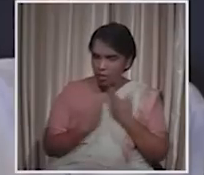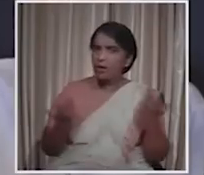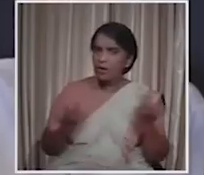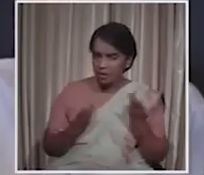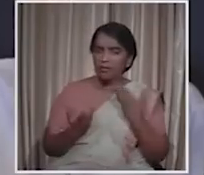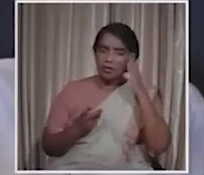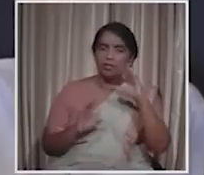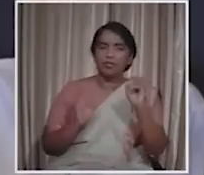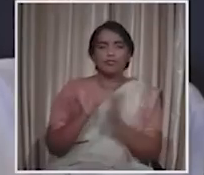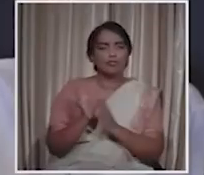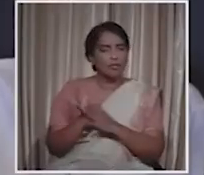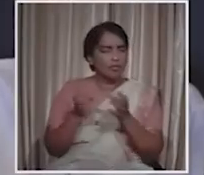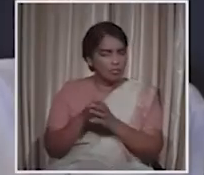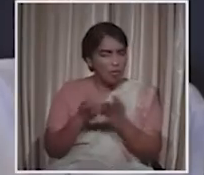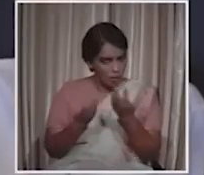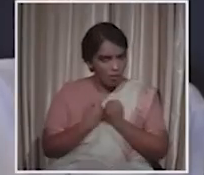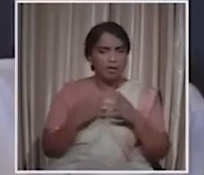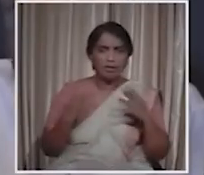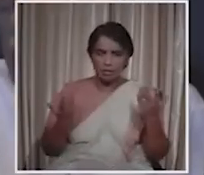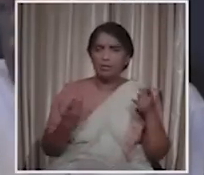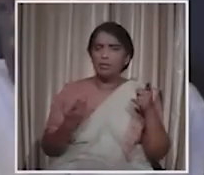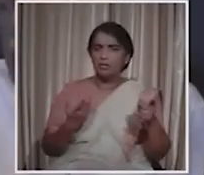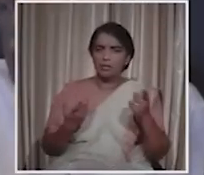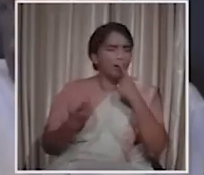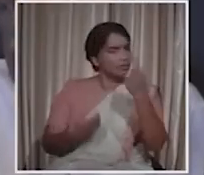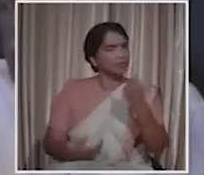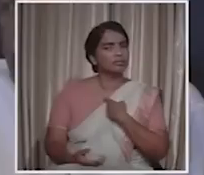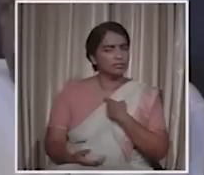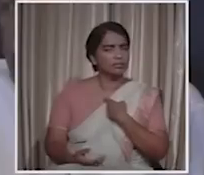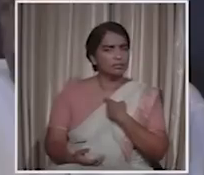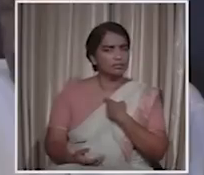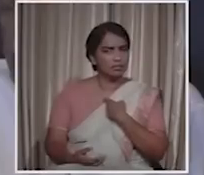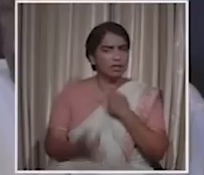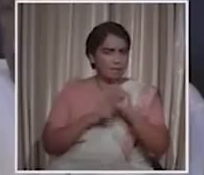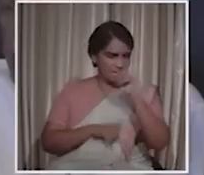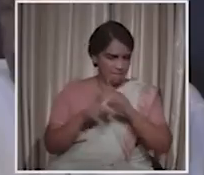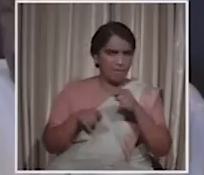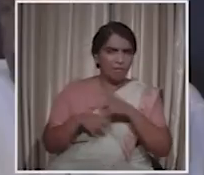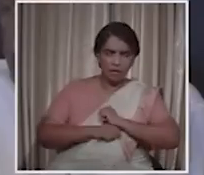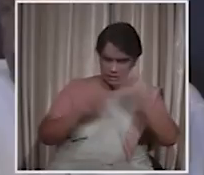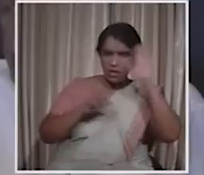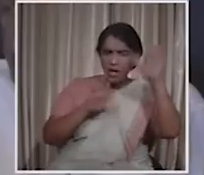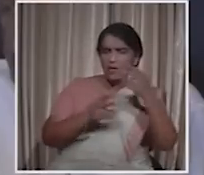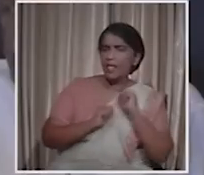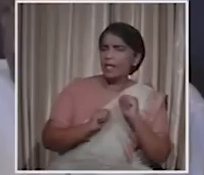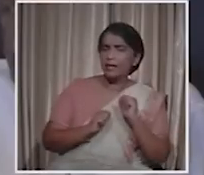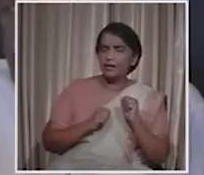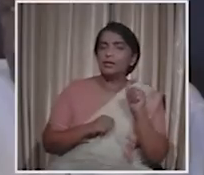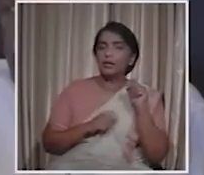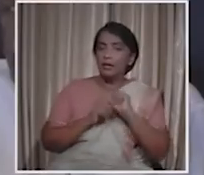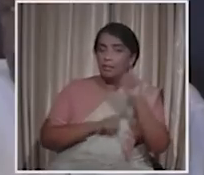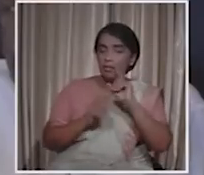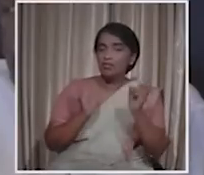ස්වාධීන කොමිෂන් සභා අවශ්‍යද නැද්ද? මේ ගැන අපිට කියන්න. ඒකද පාර්ලිමේන්තුව වර්ජනය කරන්නේ?